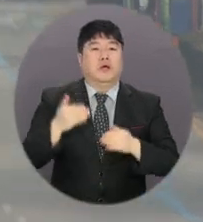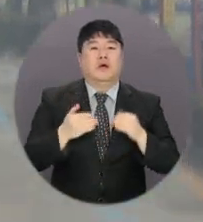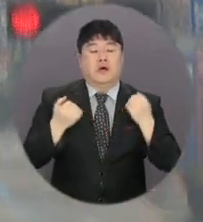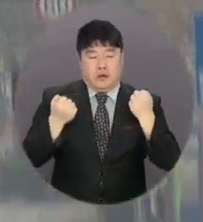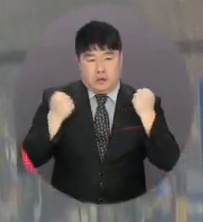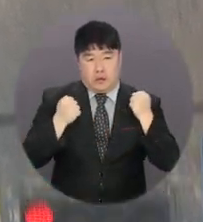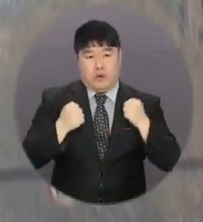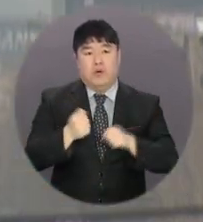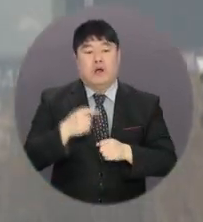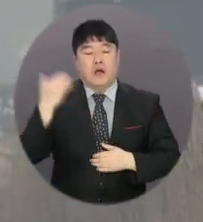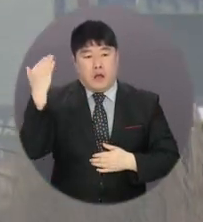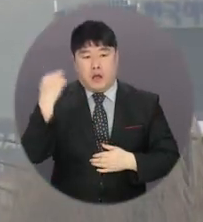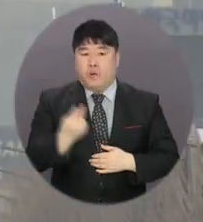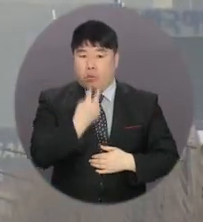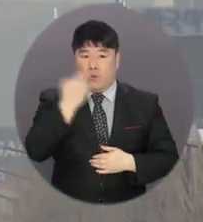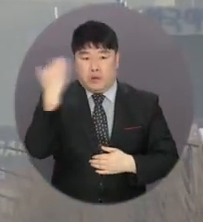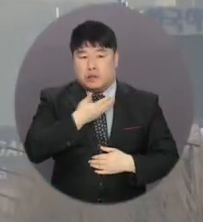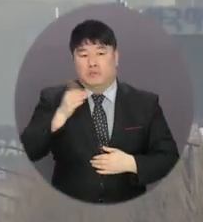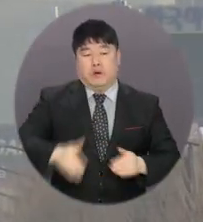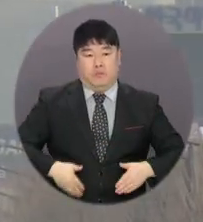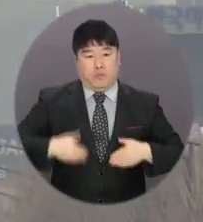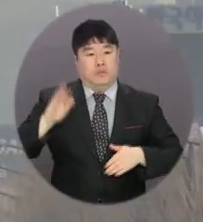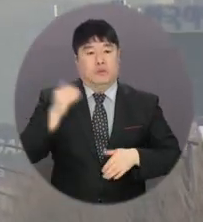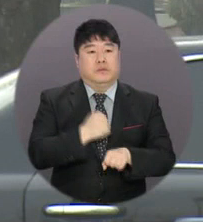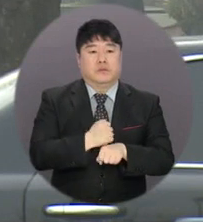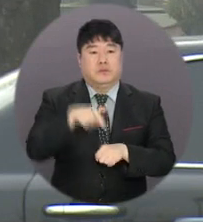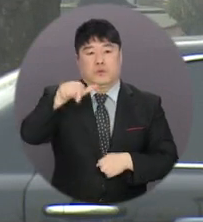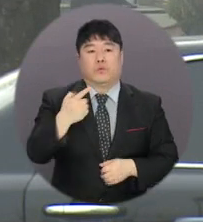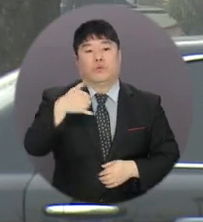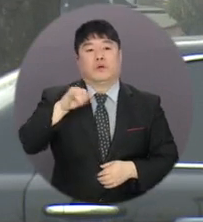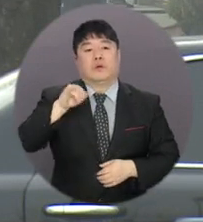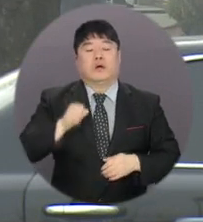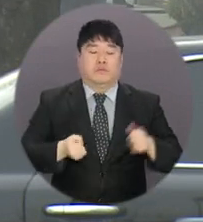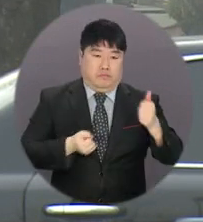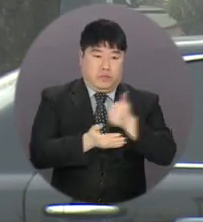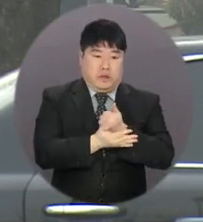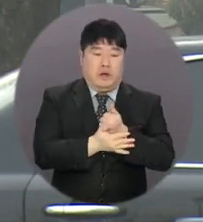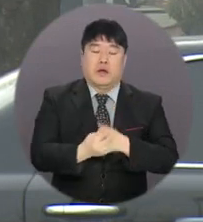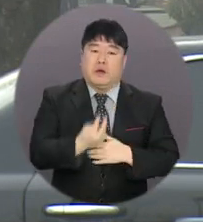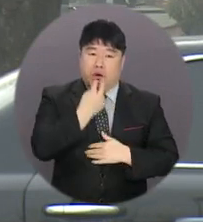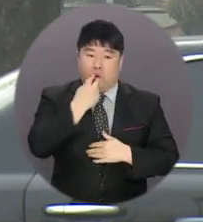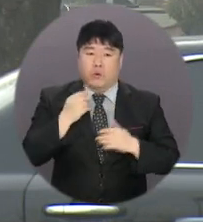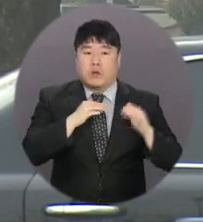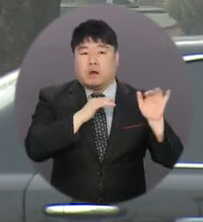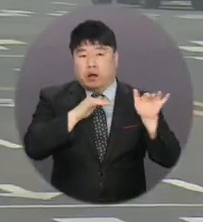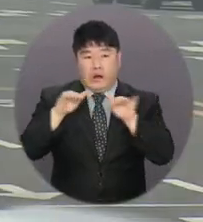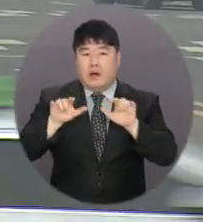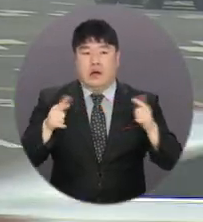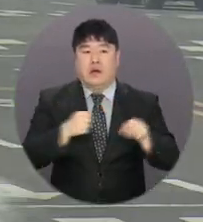겨울철은 비교적 대기가 깨끗했지만 봄철로 접어들며 고기압의 영향으로 인한 대기 정체와 더불어 바람의